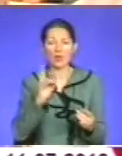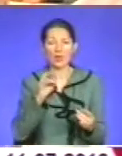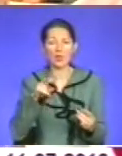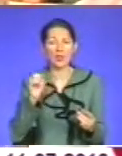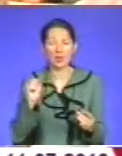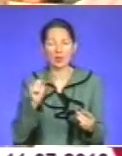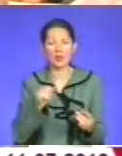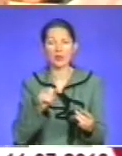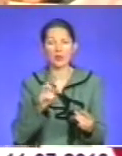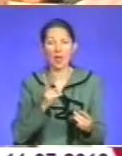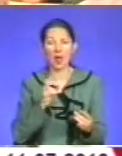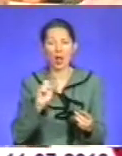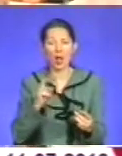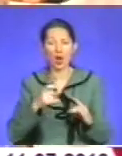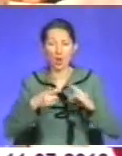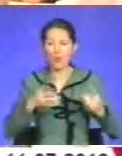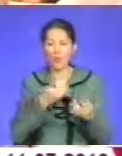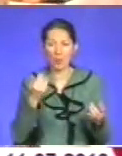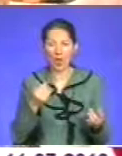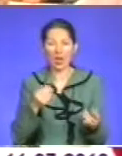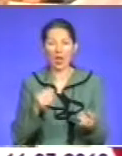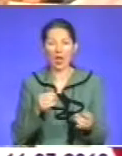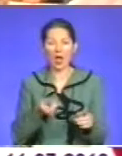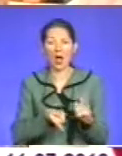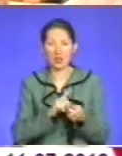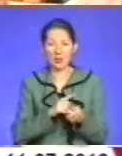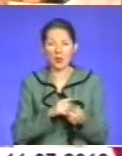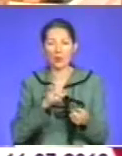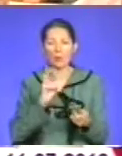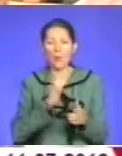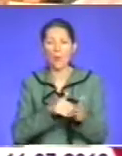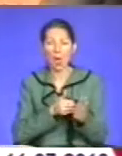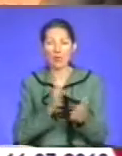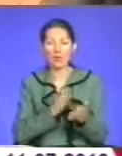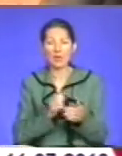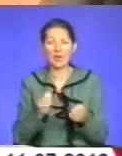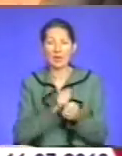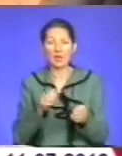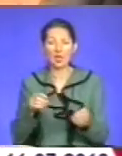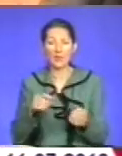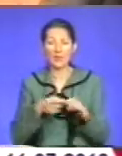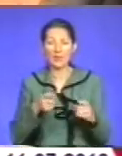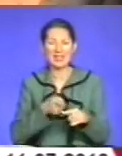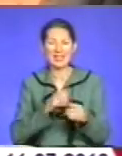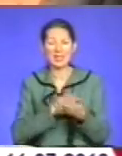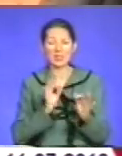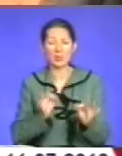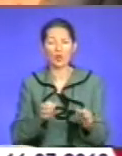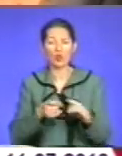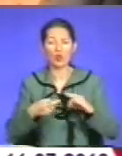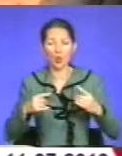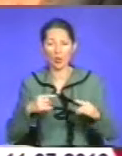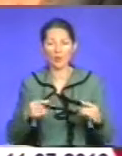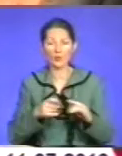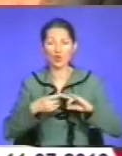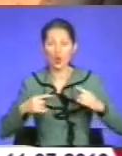какао-порошок, вже можна закладатися підозру, що це якби не є справжній шоколад таким, яким він має бути. Шоколад корисний для здоров'я, це неодноразово